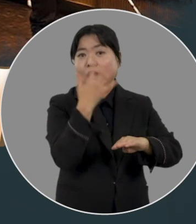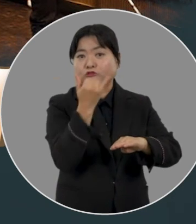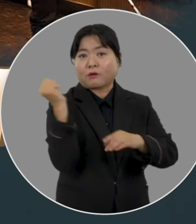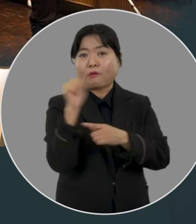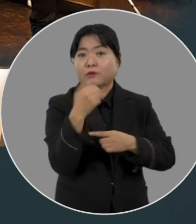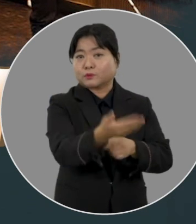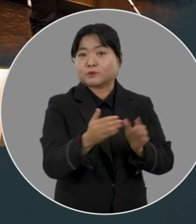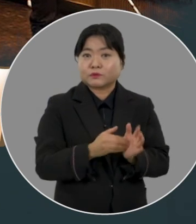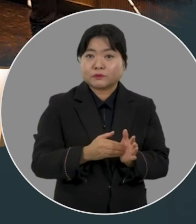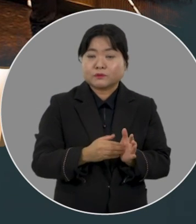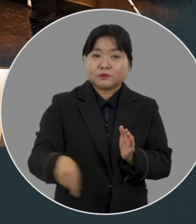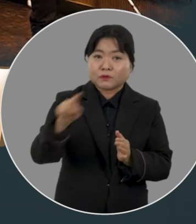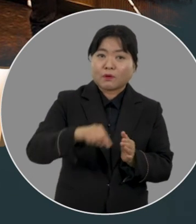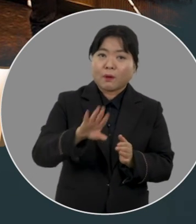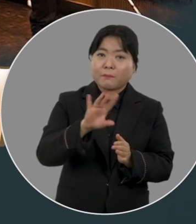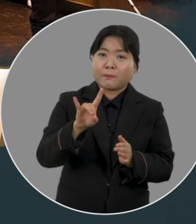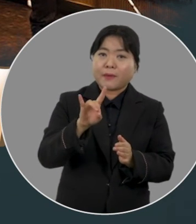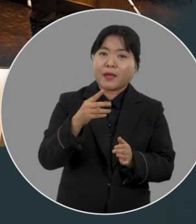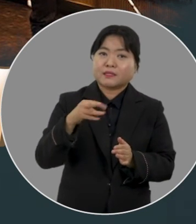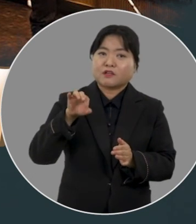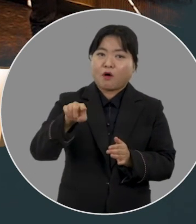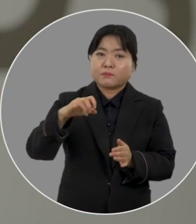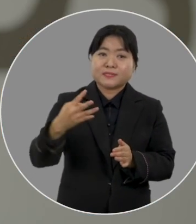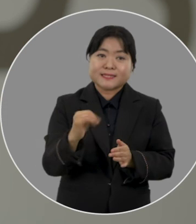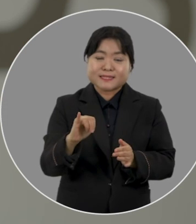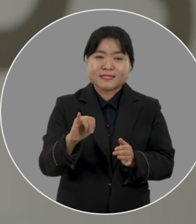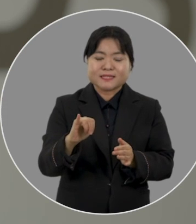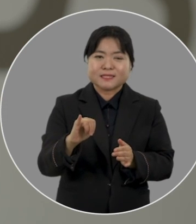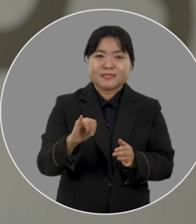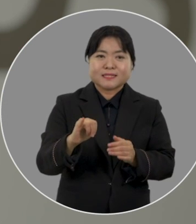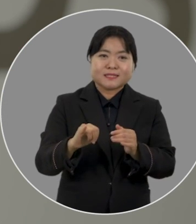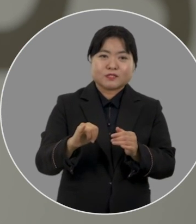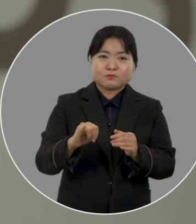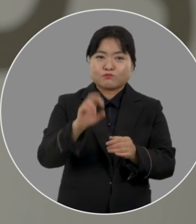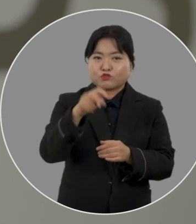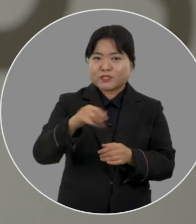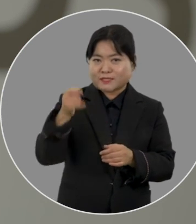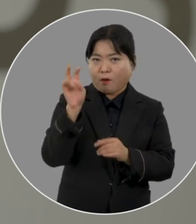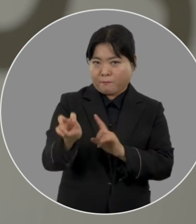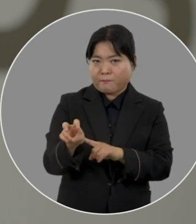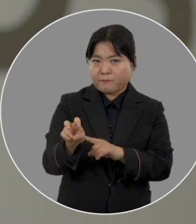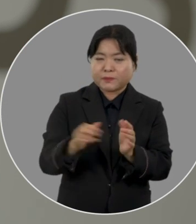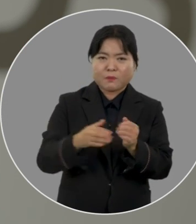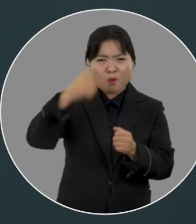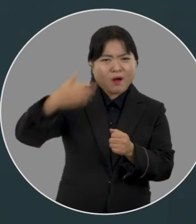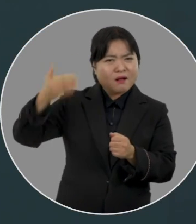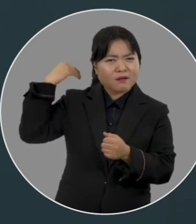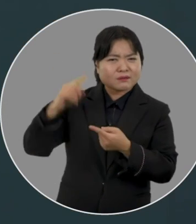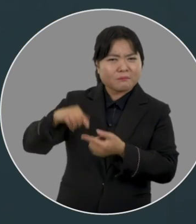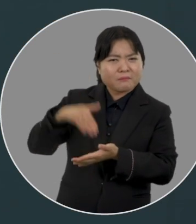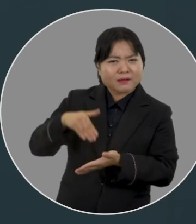해놨어요. 이걸 이제 베리어 프리 뮤지엄이라고 하죠. 과거에 대한 반성은 안타까움으로 끝나는 것이